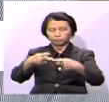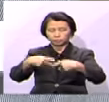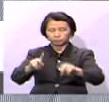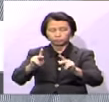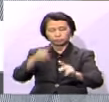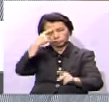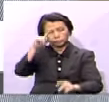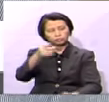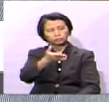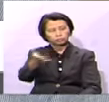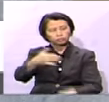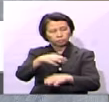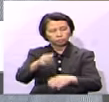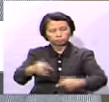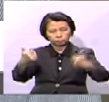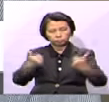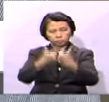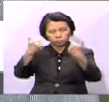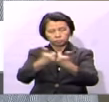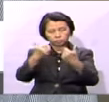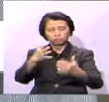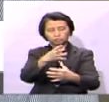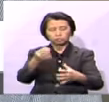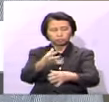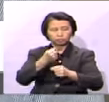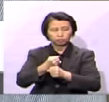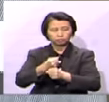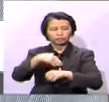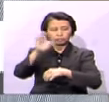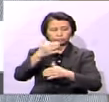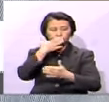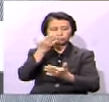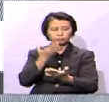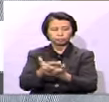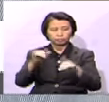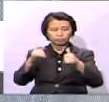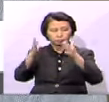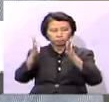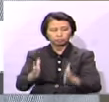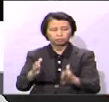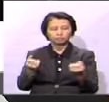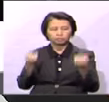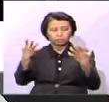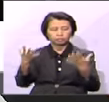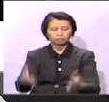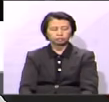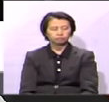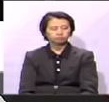ini lebih bertanding dan mendapatkan apa lebih bagus apa permainan lebih ramailah.